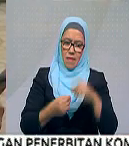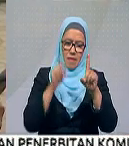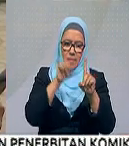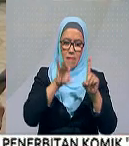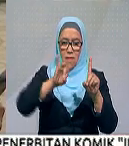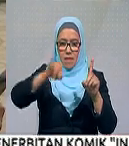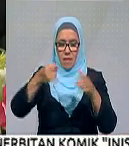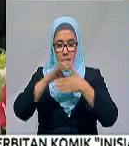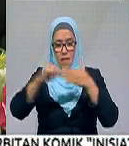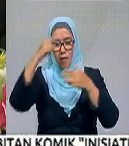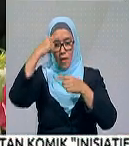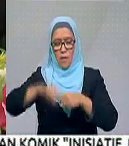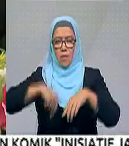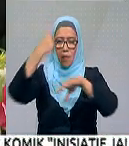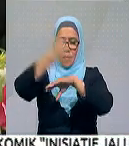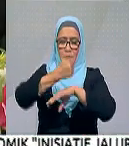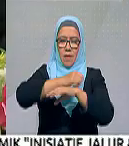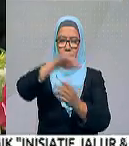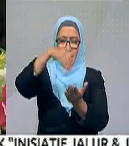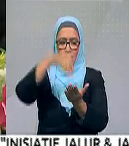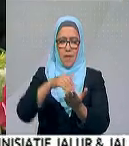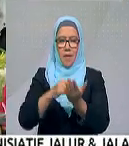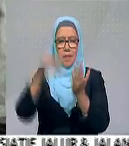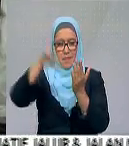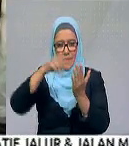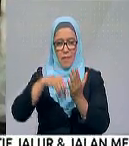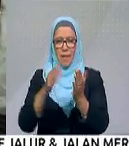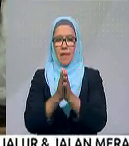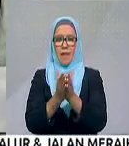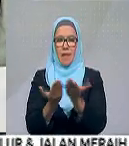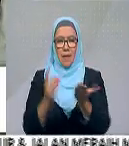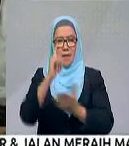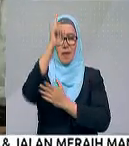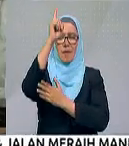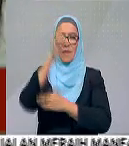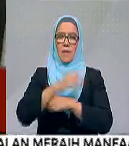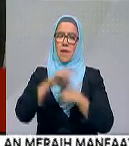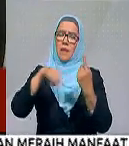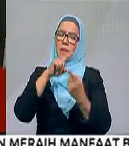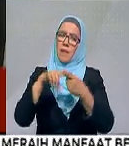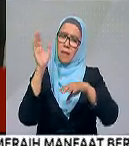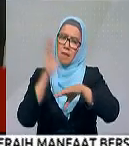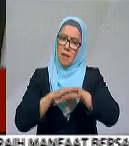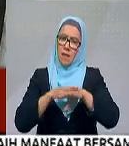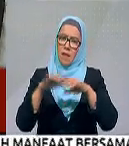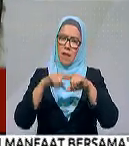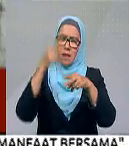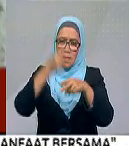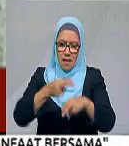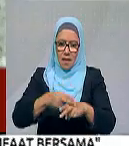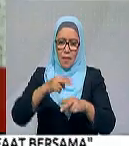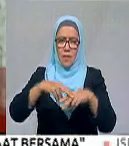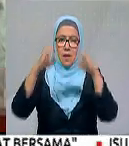RM1.8 juta bagi pembangunan pusat pengajian Quran berkenaan. Saya ingatkan bila sebut nama Pondok Moden Si Jangkang tu satu tempat yang